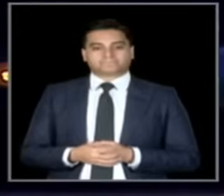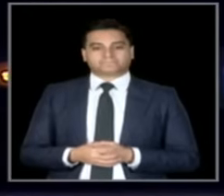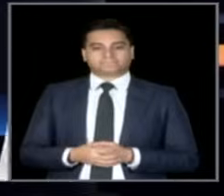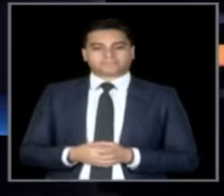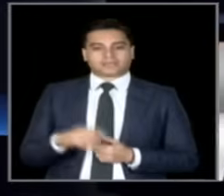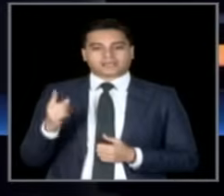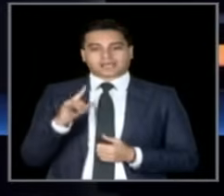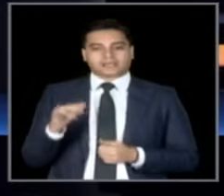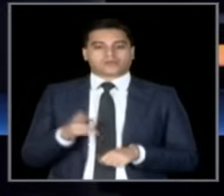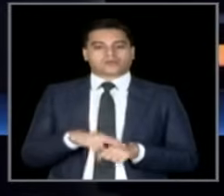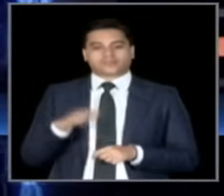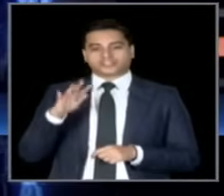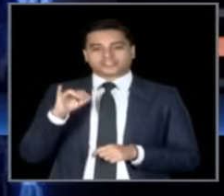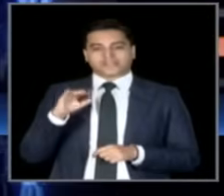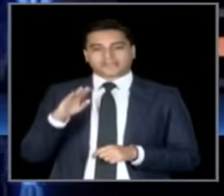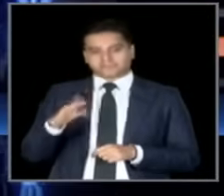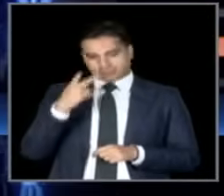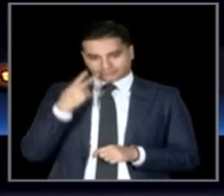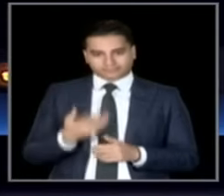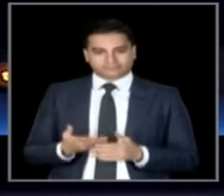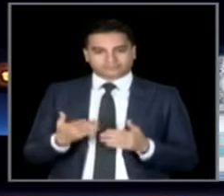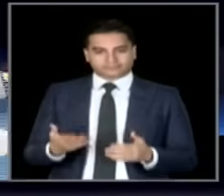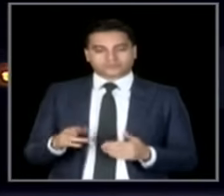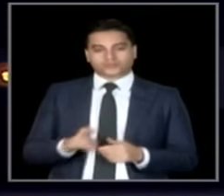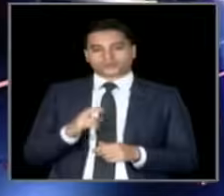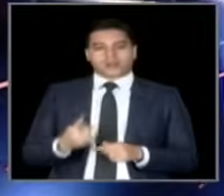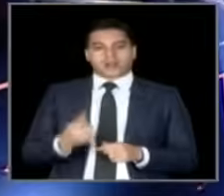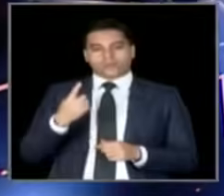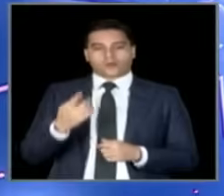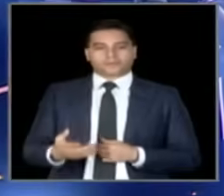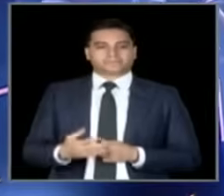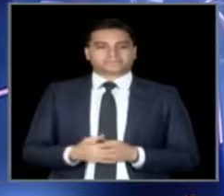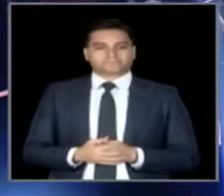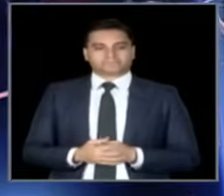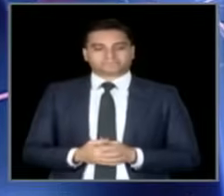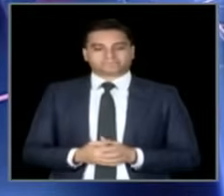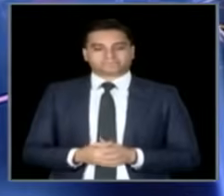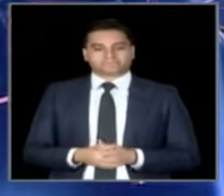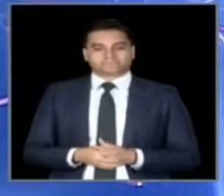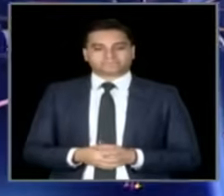ندى وشمس، شمس وندى. السؤال الأول